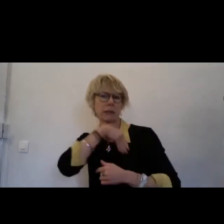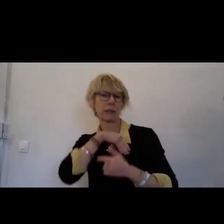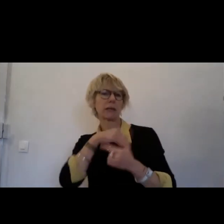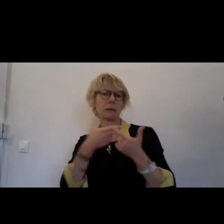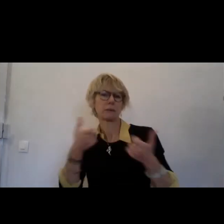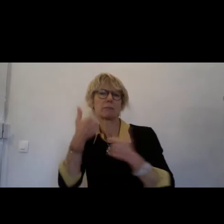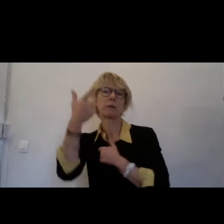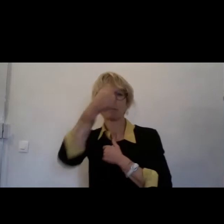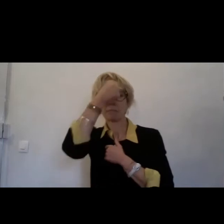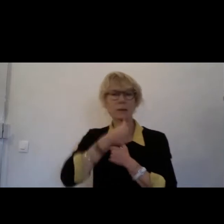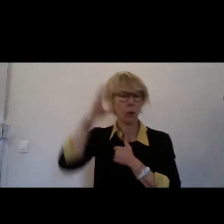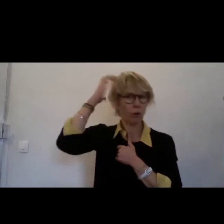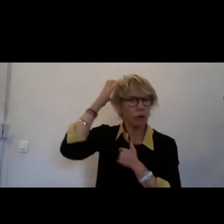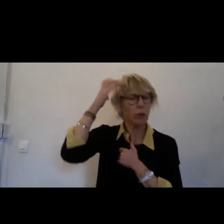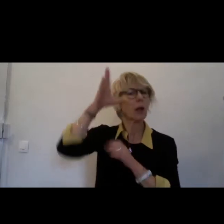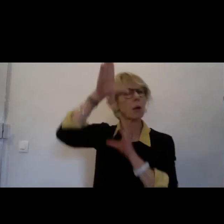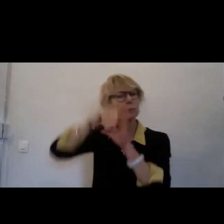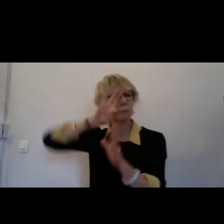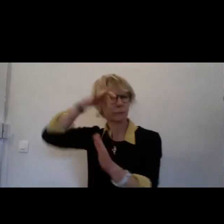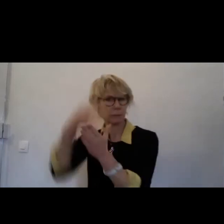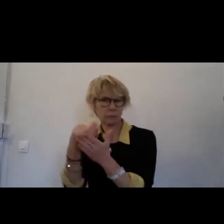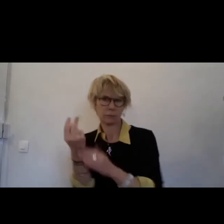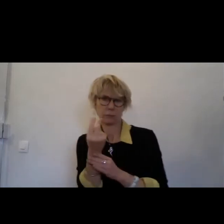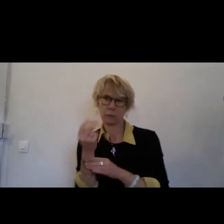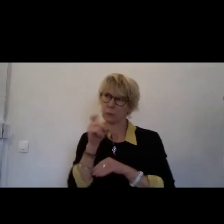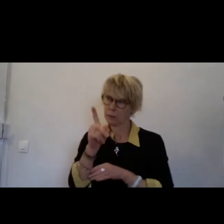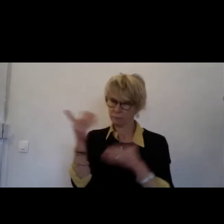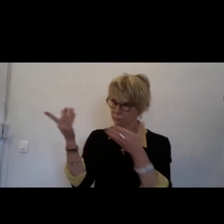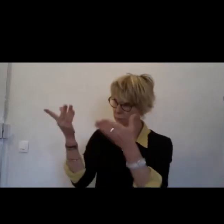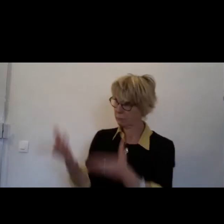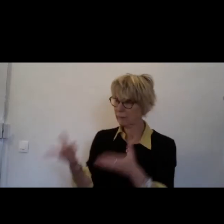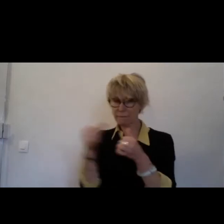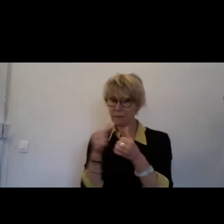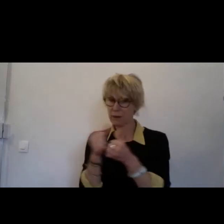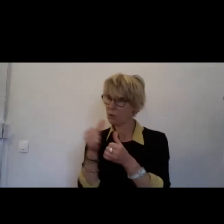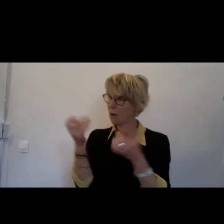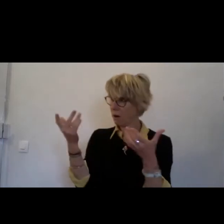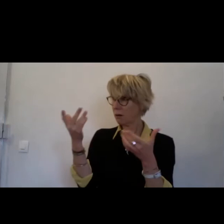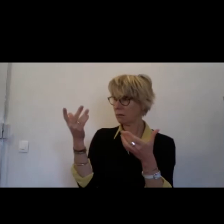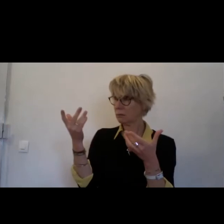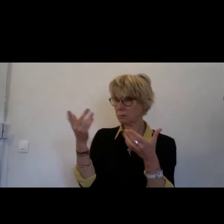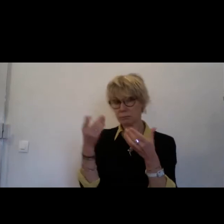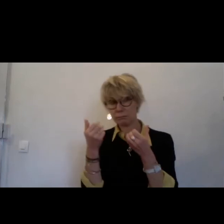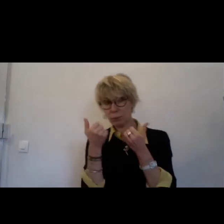avez, vous, dans vos établissements mises en place pour répondre à ce besoin impérieux qu'évoquait à l'instant Olivier